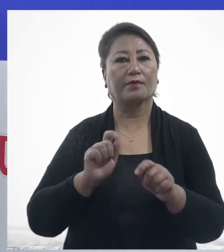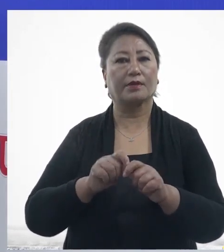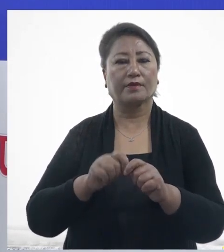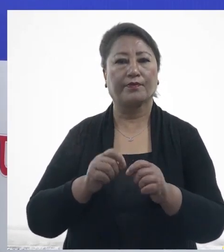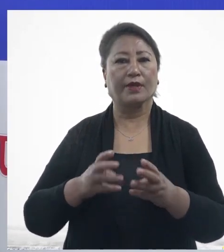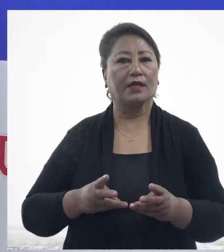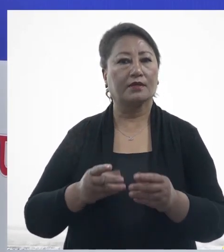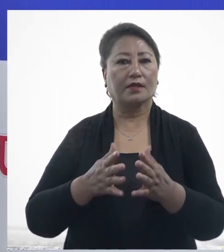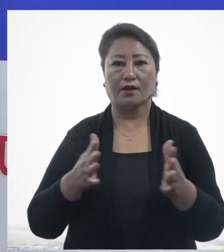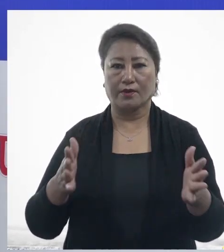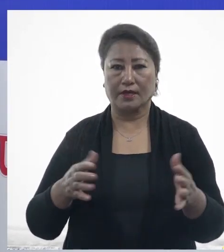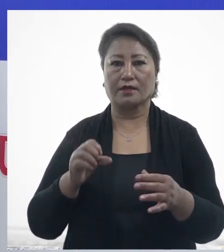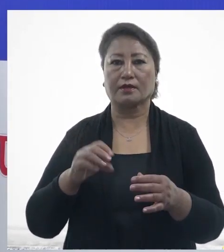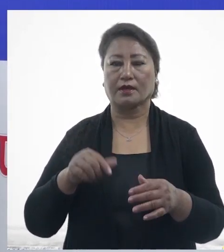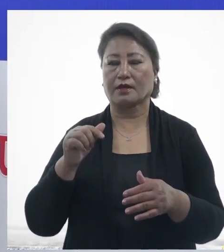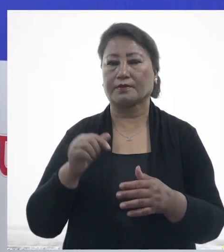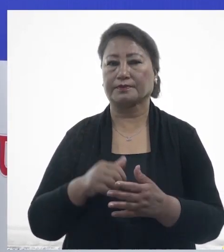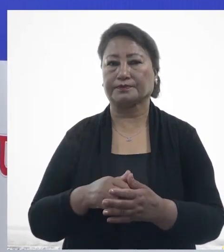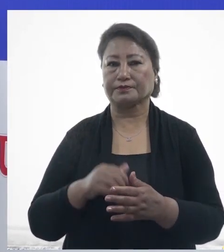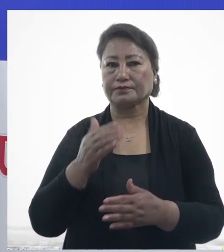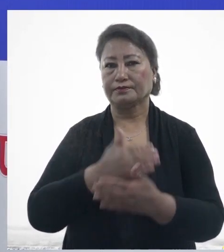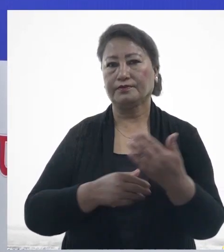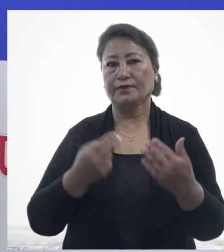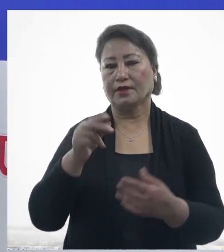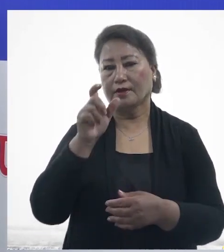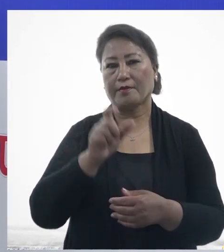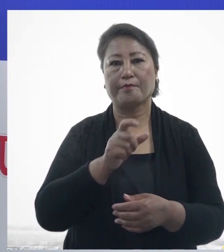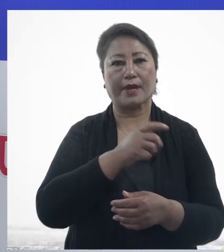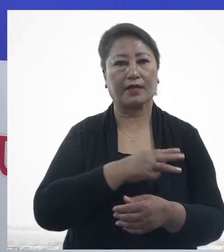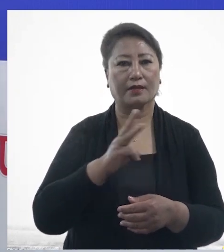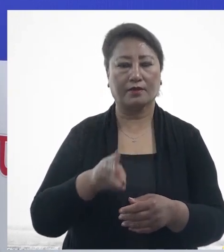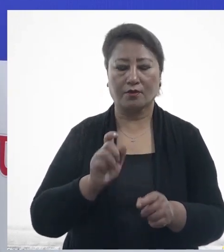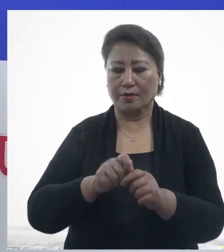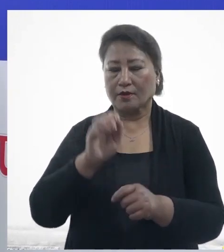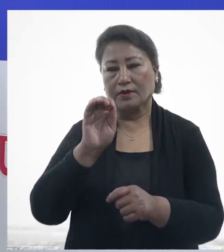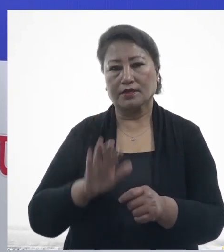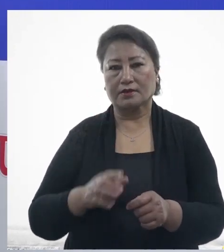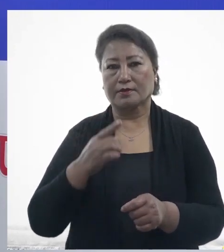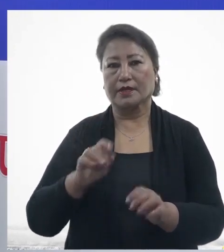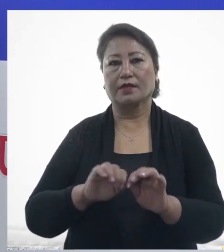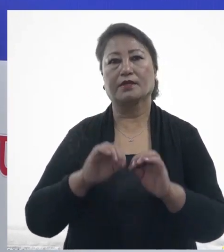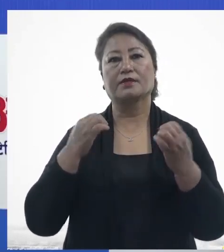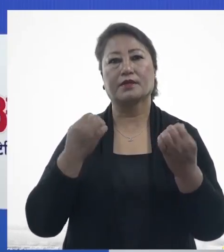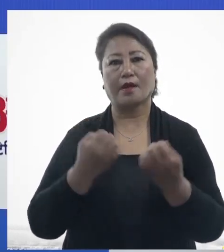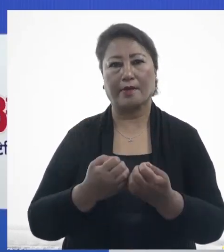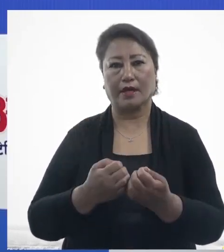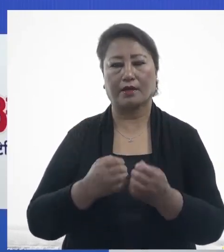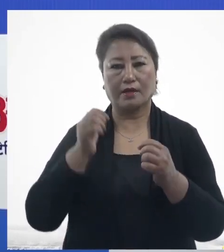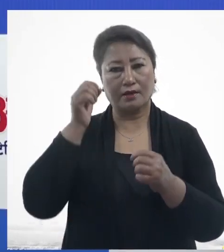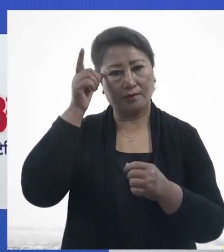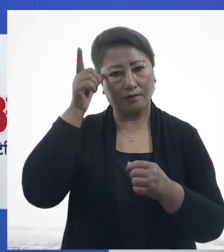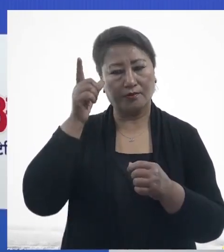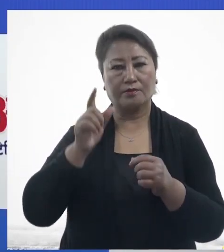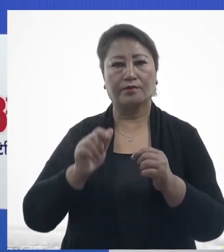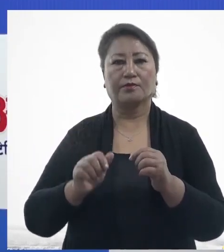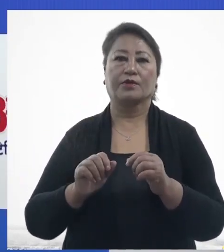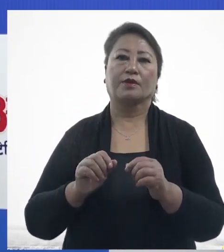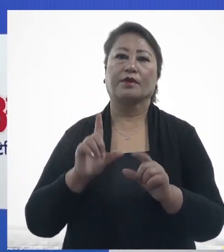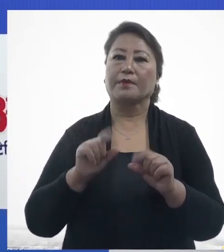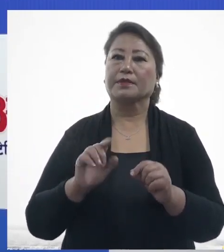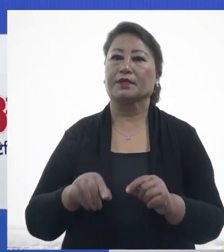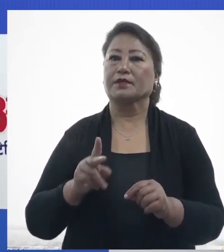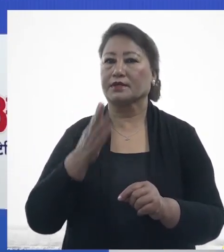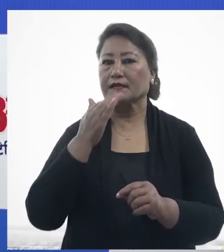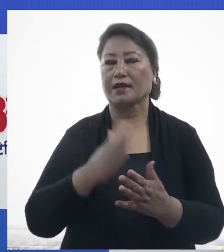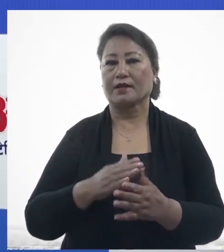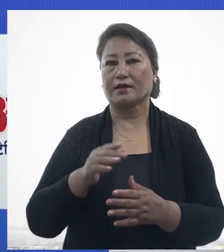चाहिँ होइन. अनि हामी चाहिँ के गर्छौँ भने एउटा अपाङ्गता भएको व्यक्तिले चाहिँ त्यो बनाउन सक्छ भन्ने कुरा पनि यो समाजलाई हामीले चाहिँ अवगत गराउनु चाहिँ एकदमै महत्त्वपूर्ण हामीलाई लाग्यो. त्यो भएको हुनाले